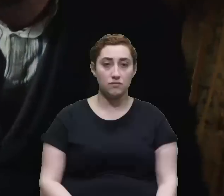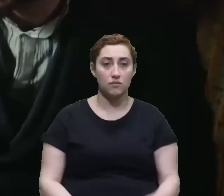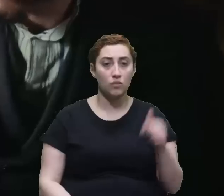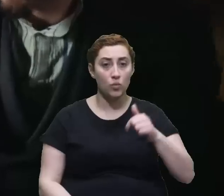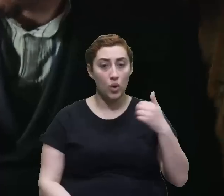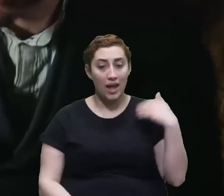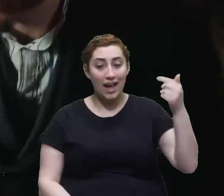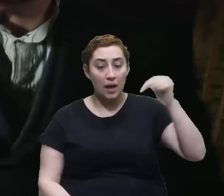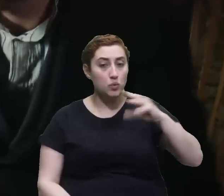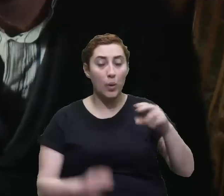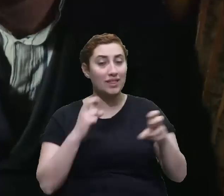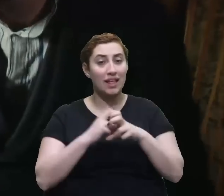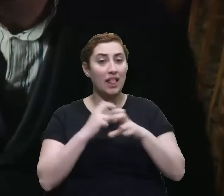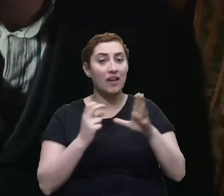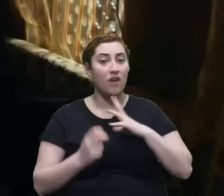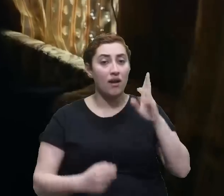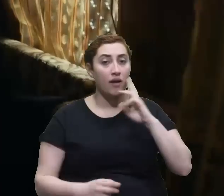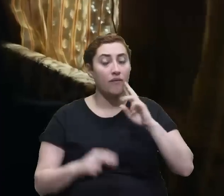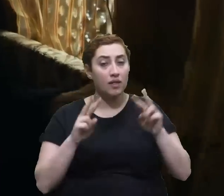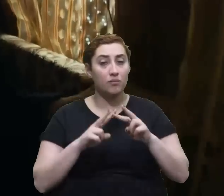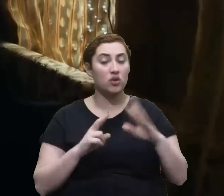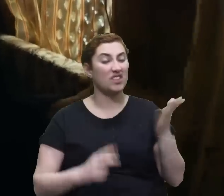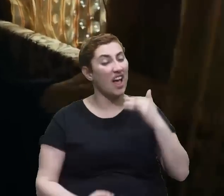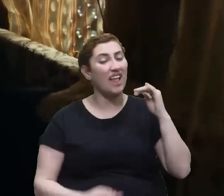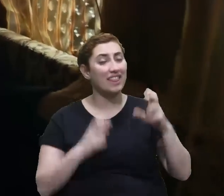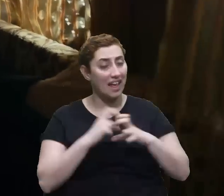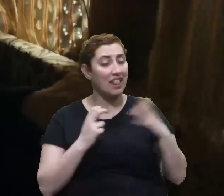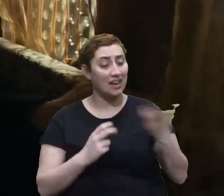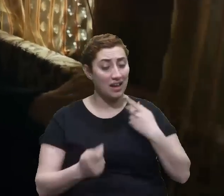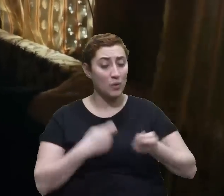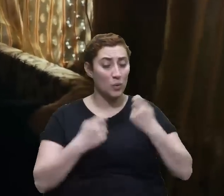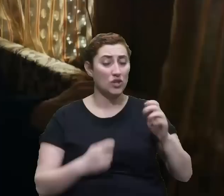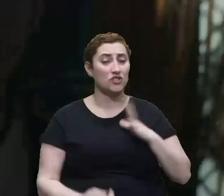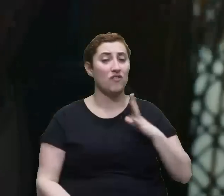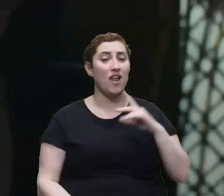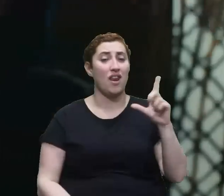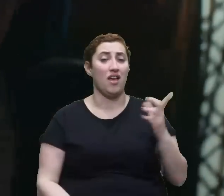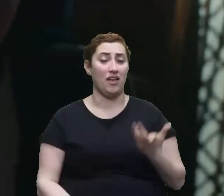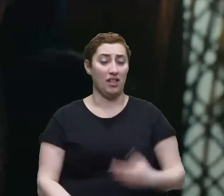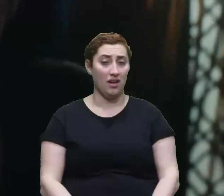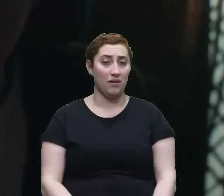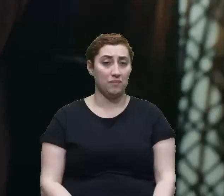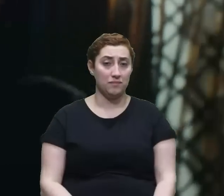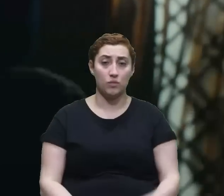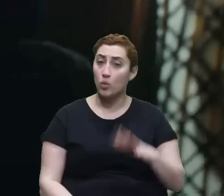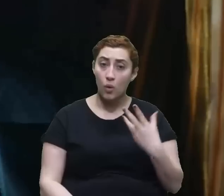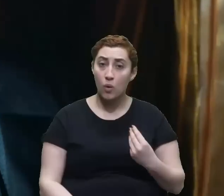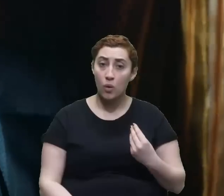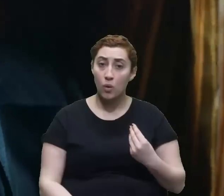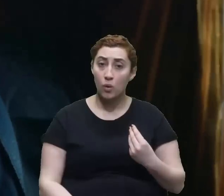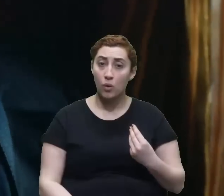Buraya kadar gelmeniz çok tehlikeli efendim Miloş. Daha tehlikeli şeylerle uğraşıyoruz Leyla. Ne